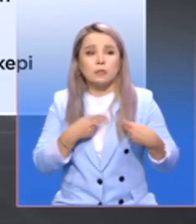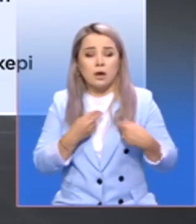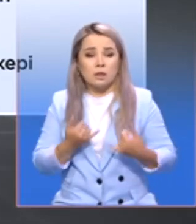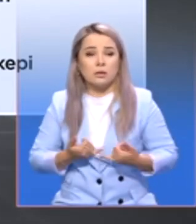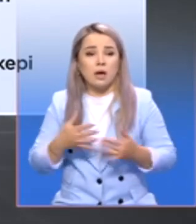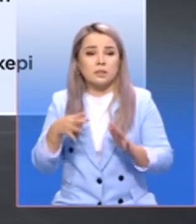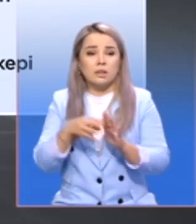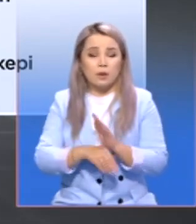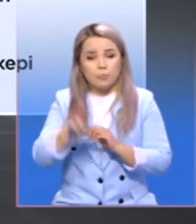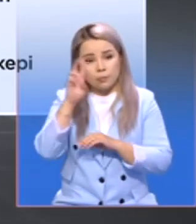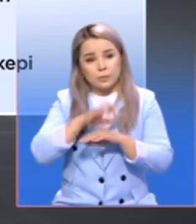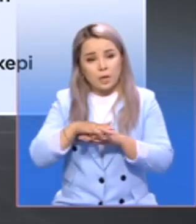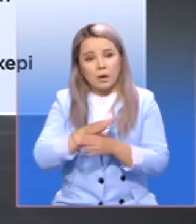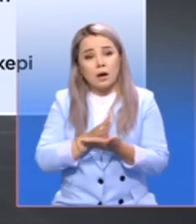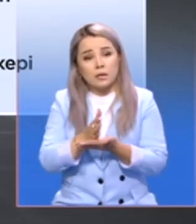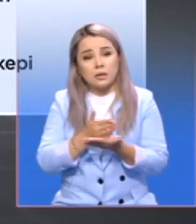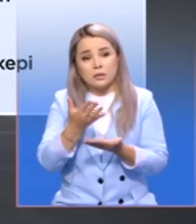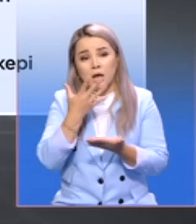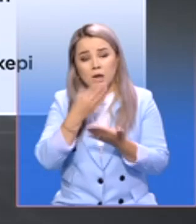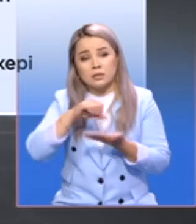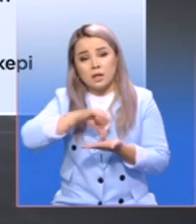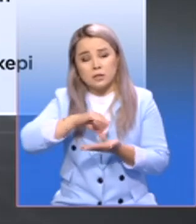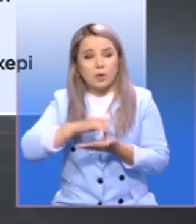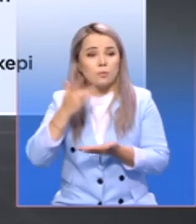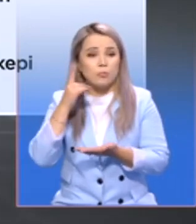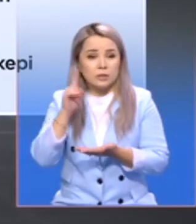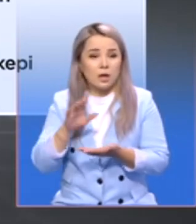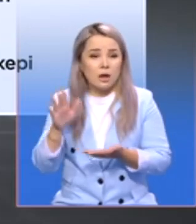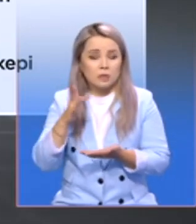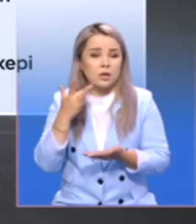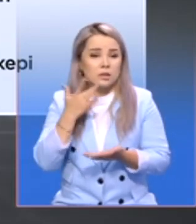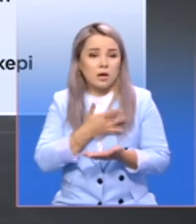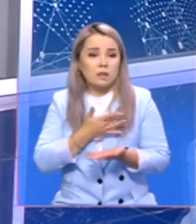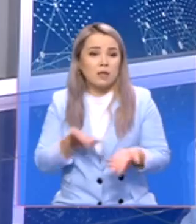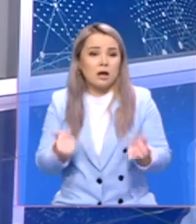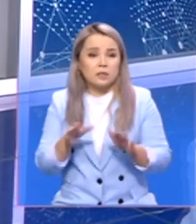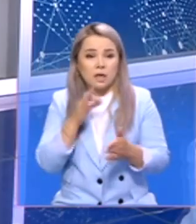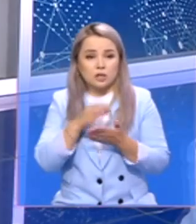сіңірген мемлекет қайраткері ретінде мәңгі сақталады делінген жеделхатта.